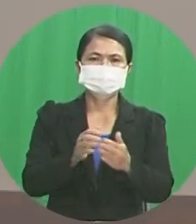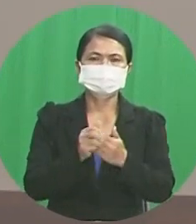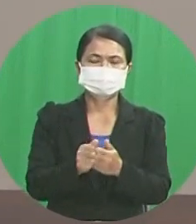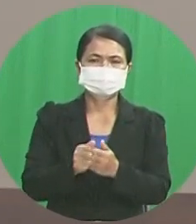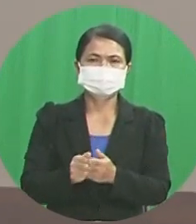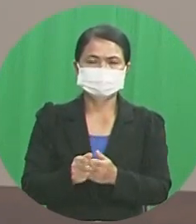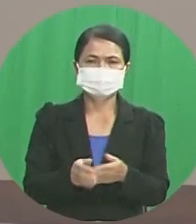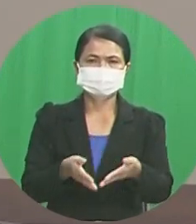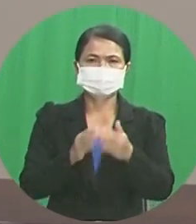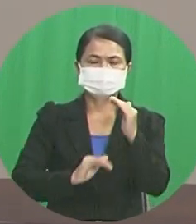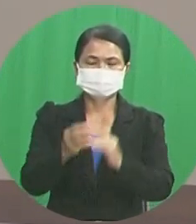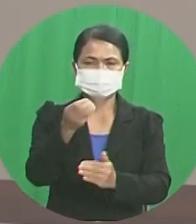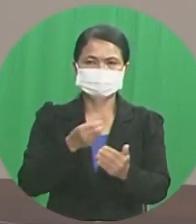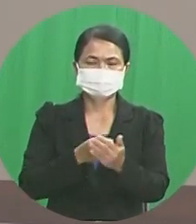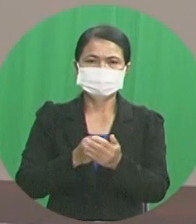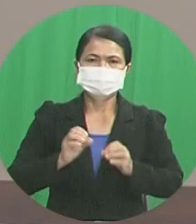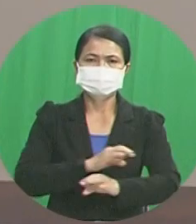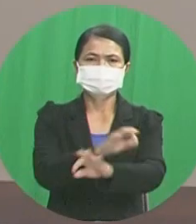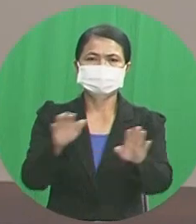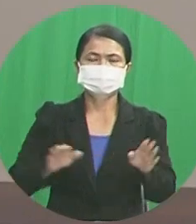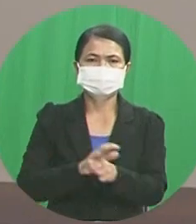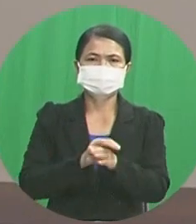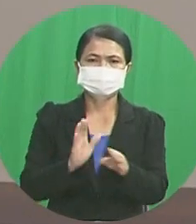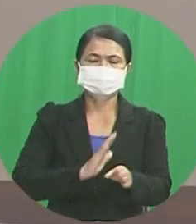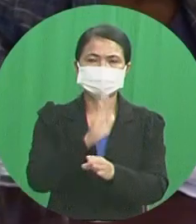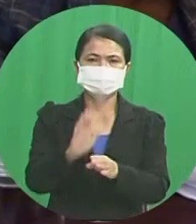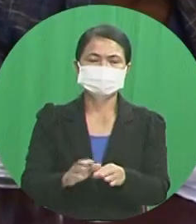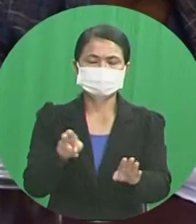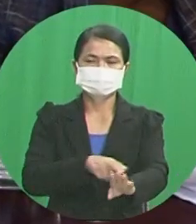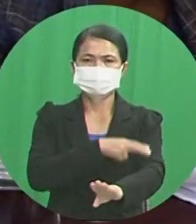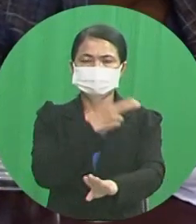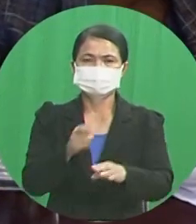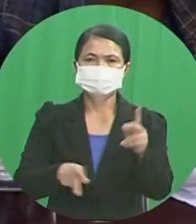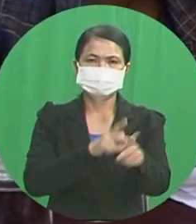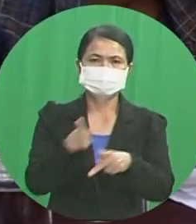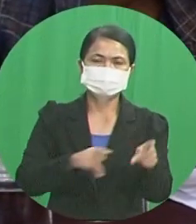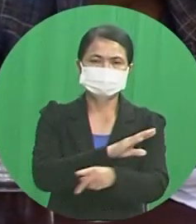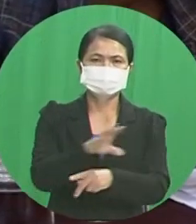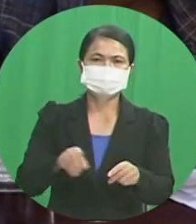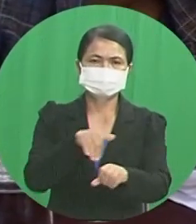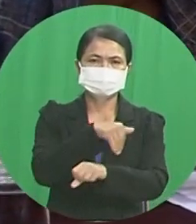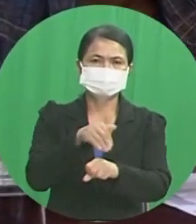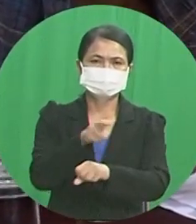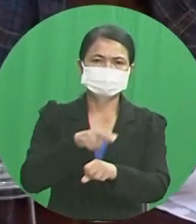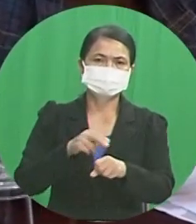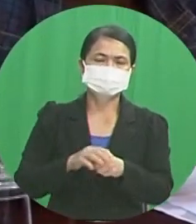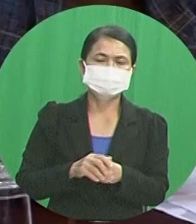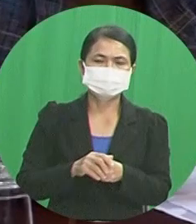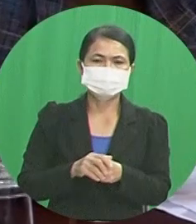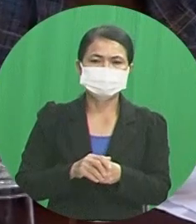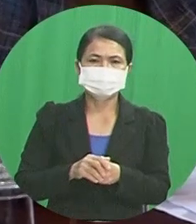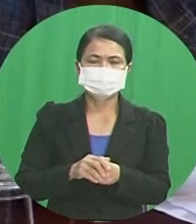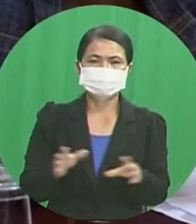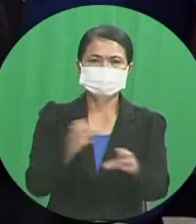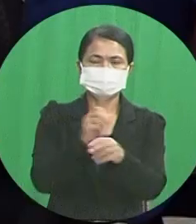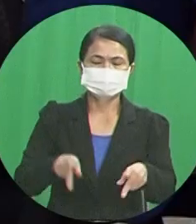នៅការបង្កើនប្រាក់ចំណូលវិបលភាពនិងសុខុមាលភាពយូរអង្វែងសម្រាប់ប្រជាជនកម្ពុជានិងសេដ្ឋកិច្ចជាតិឆ្លៀត